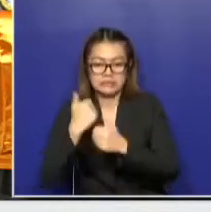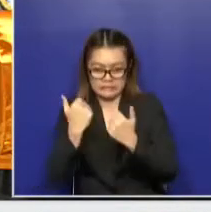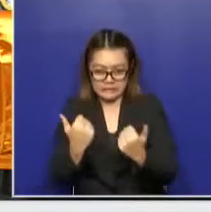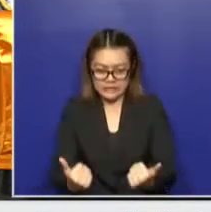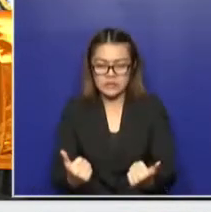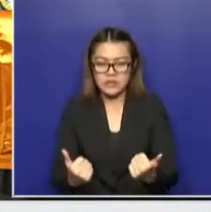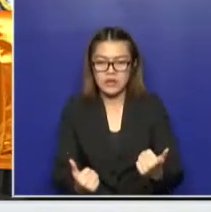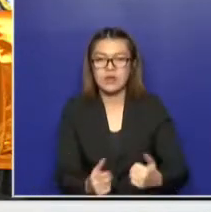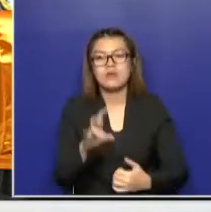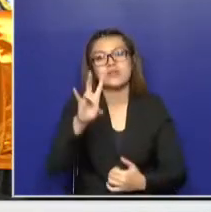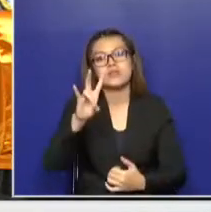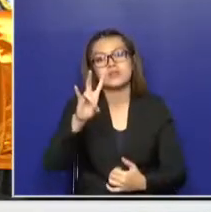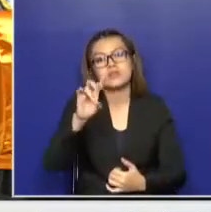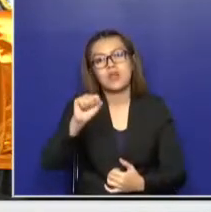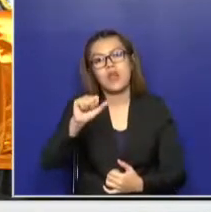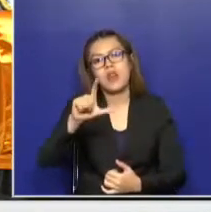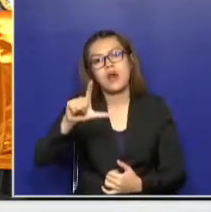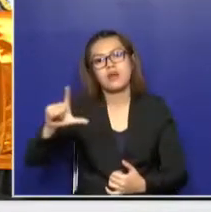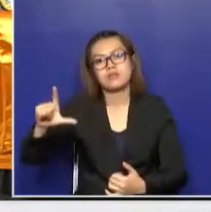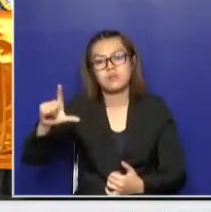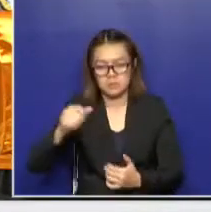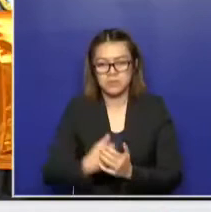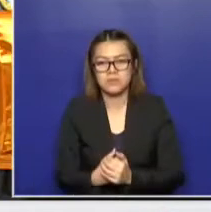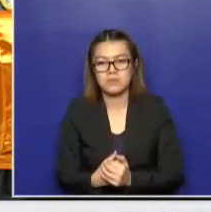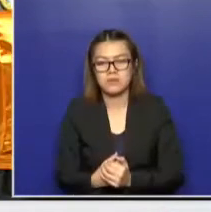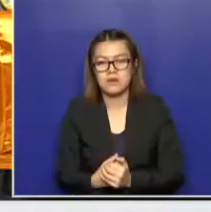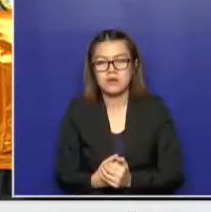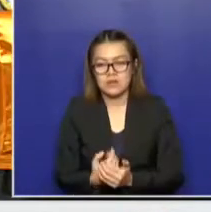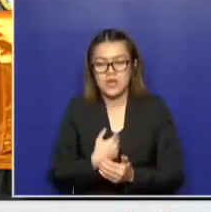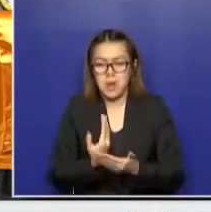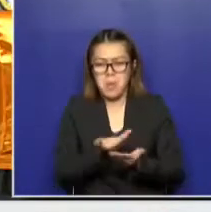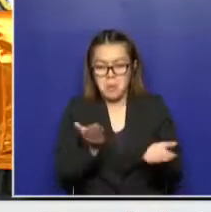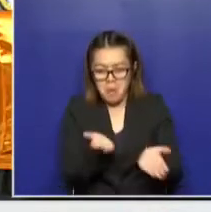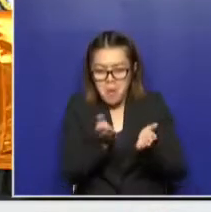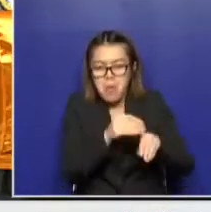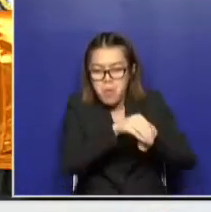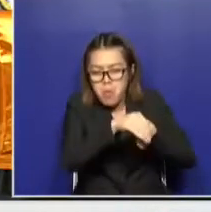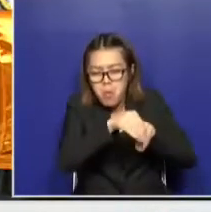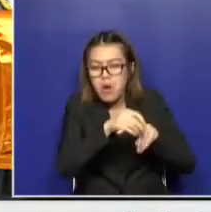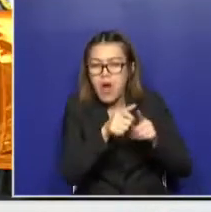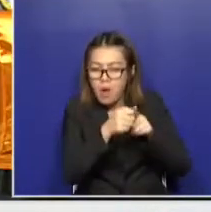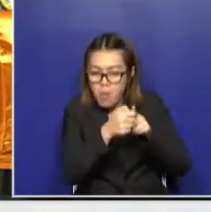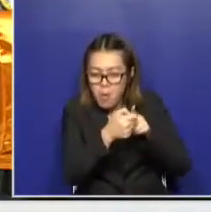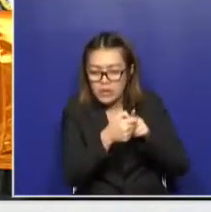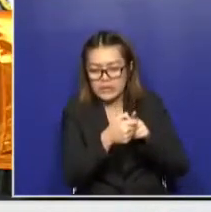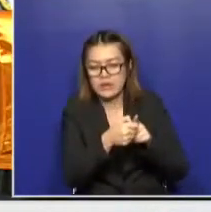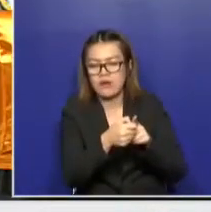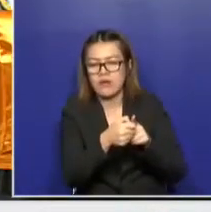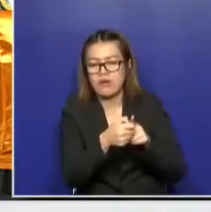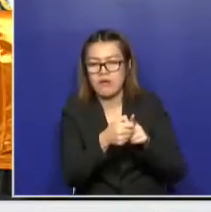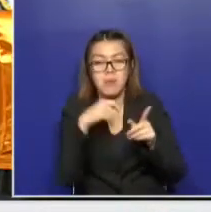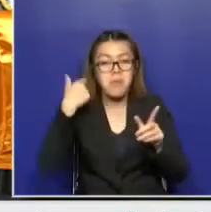มากกว่า 700,000 แล้วครับความหมายคืออะไรตอนนี้ยังมีการส่งเสริมการปลูกข้าวโพดในประเทศเพื่อนบ้านเราอยู่ครับฉะนั้นเราหนีไม่